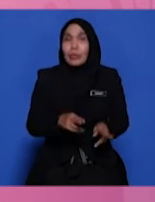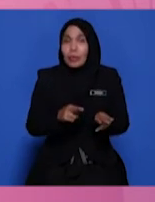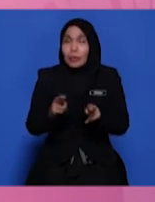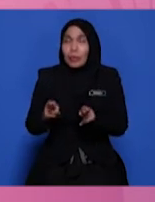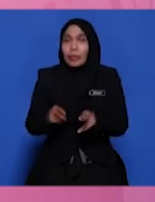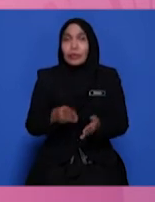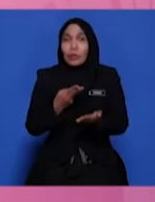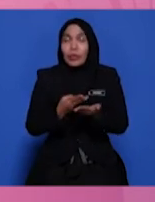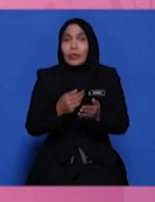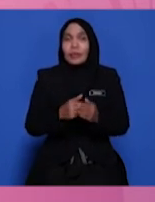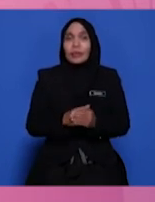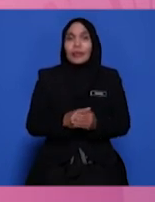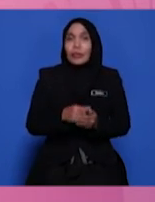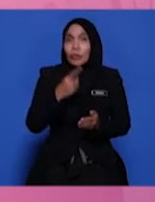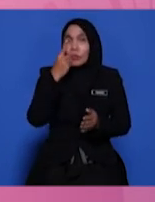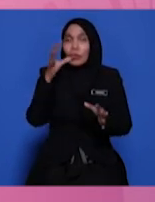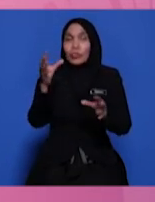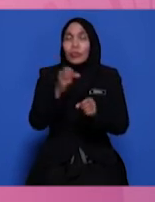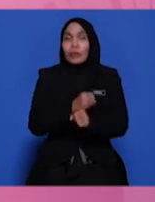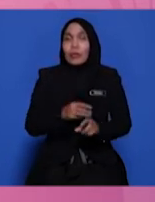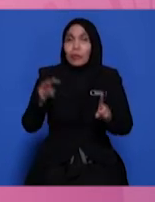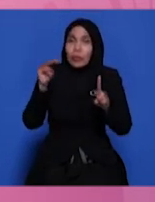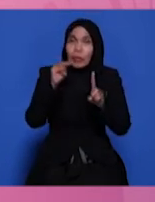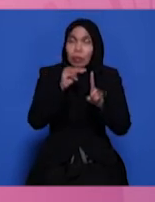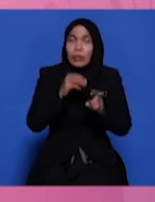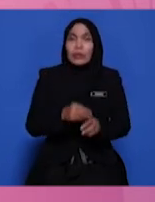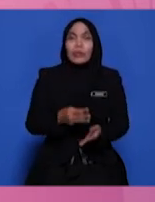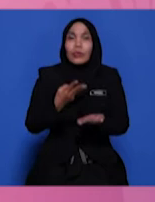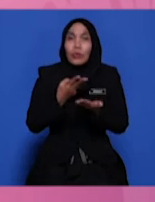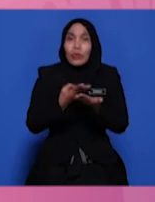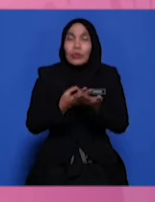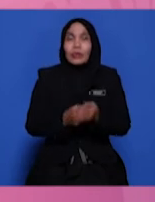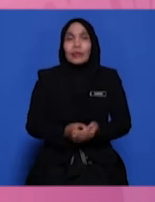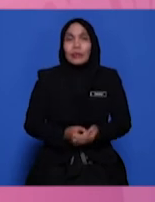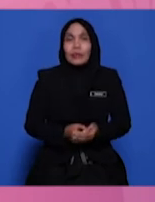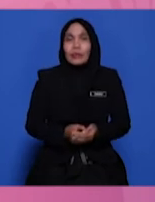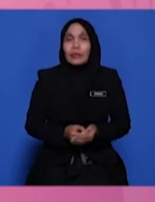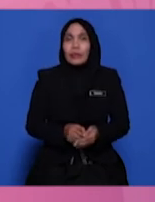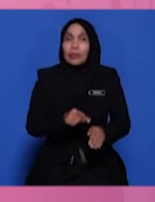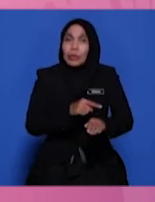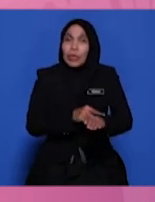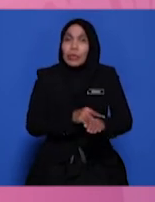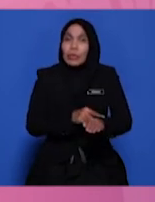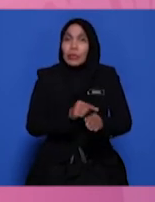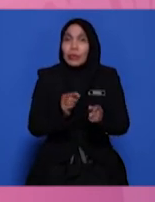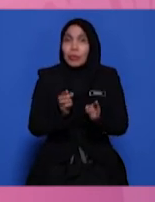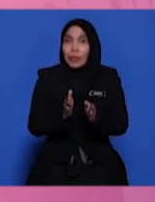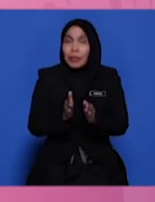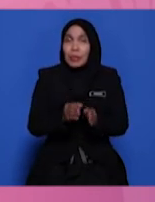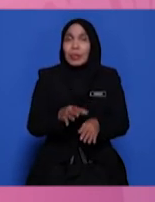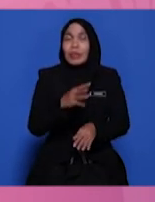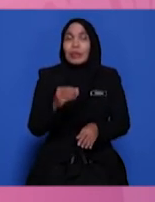peribadi untuk mencapai matlamat kewangan jangka pendek dan jangka